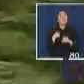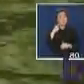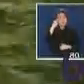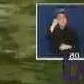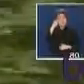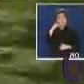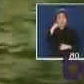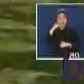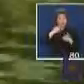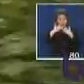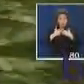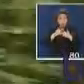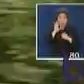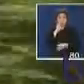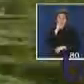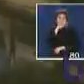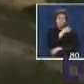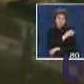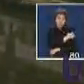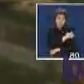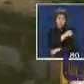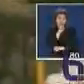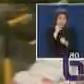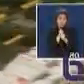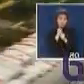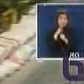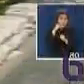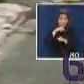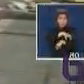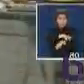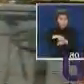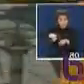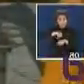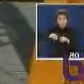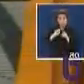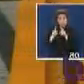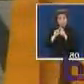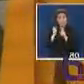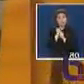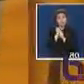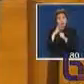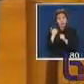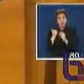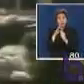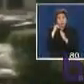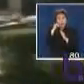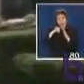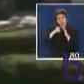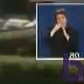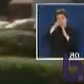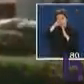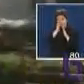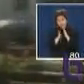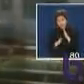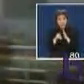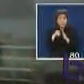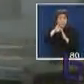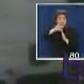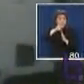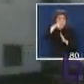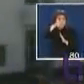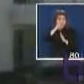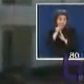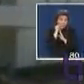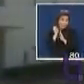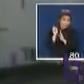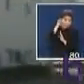การสูบน้ำของกรุงเทพมหานครสำหรับพี่น้องในฝั่งตะวันตกของแม่น้ำเจ้าพระยานั้นต้องขอเรียนว่า